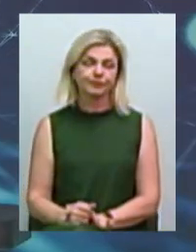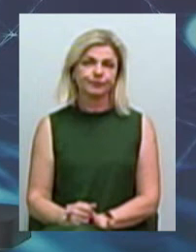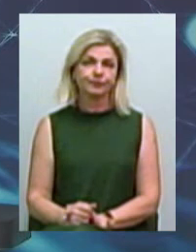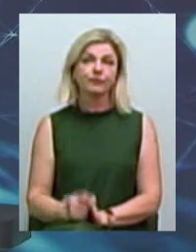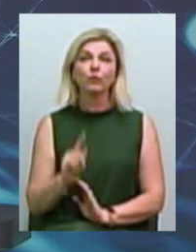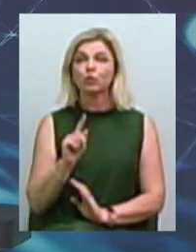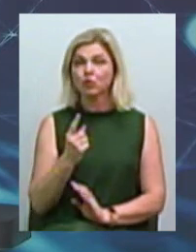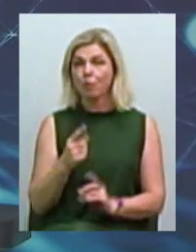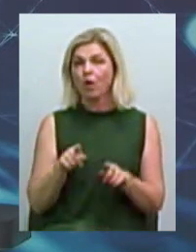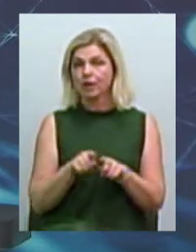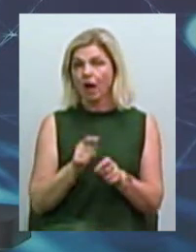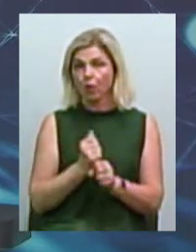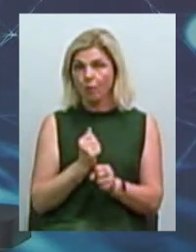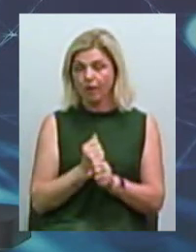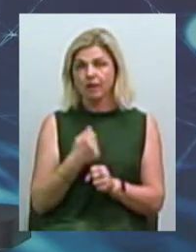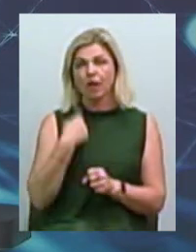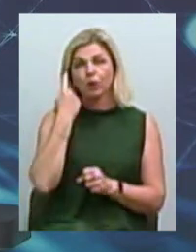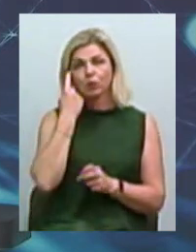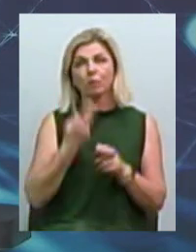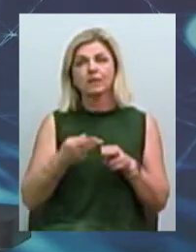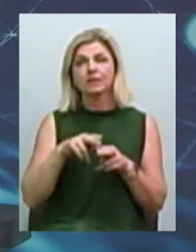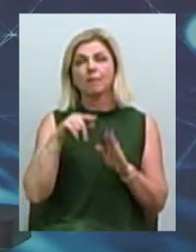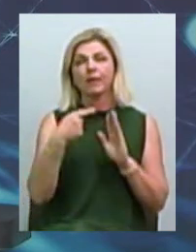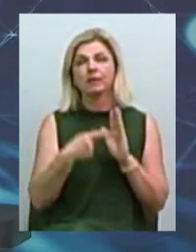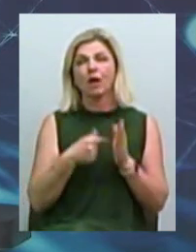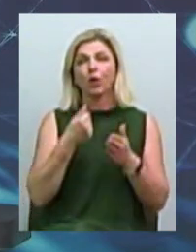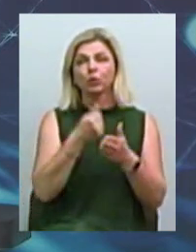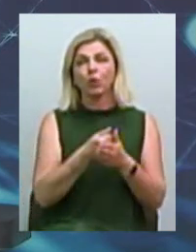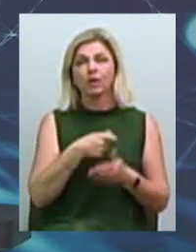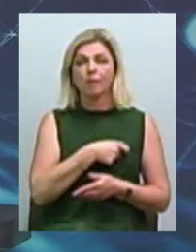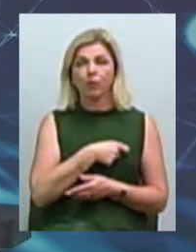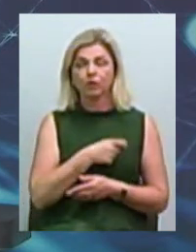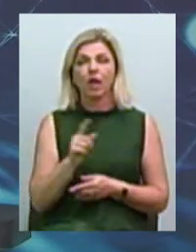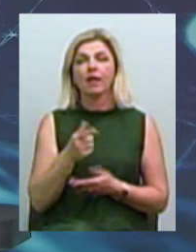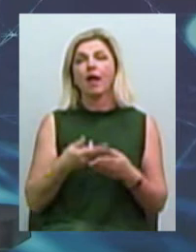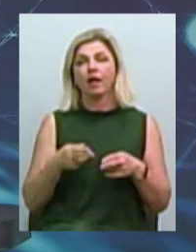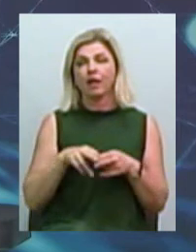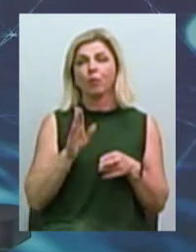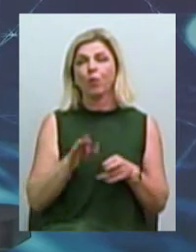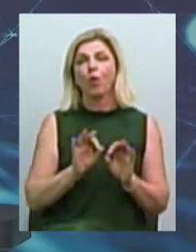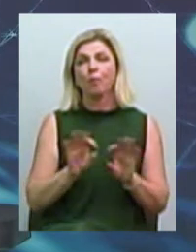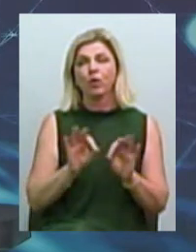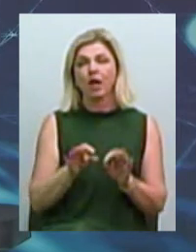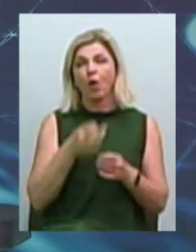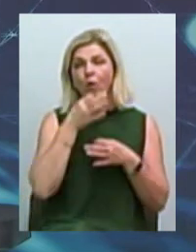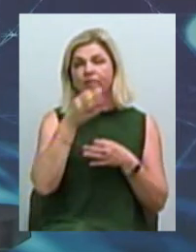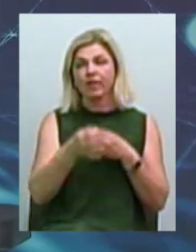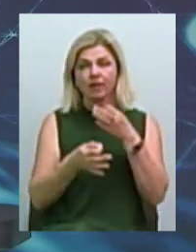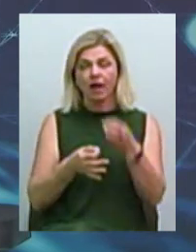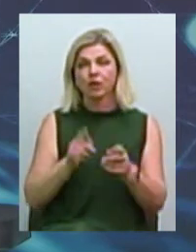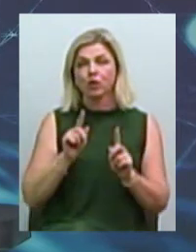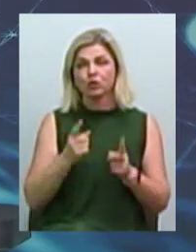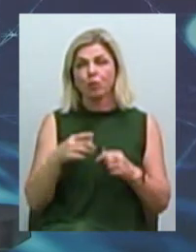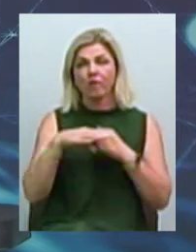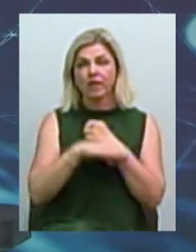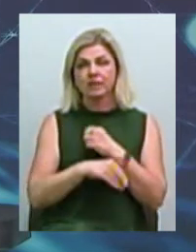Чого саме так робили? Ну, я думаю, це питання вже до депутатів, які будуть пояснювати і відповідати, чому саме в кінці